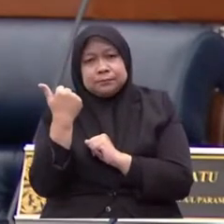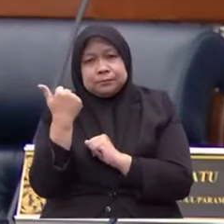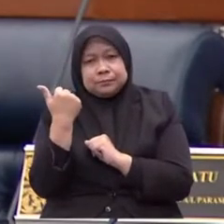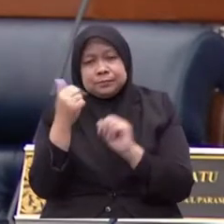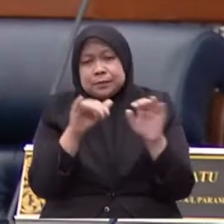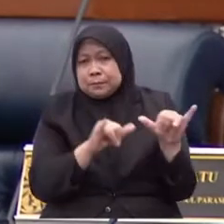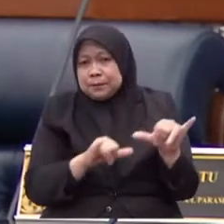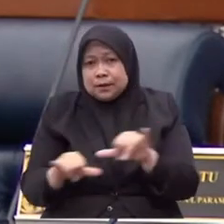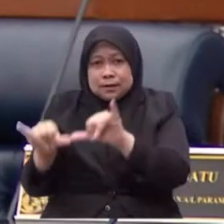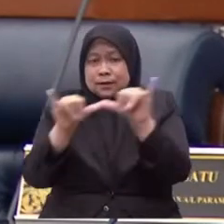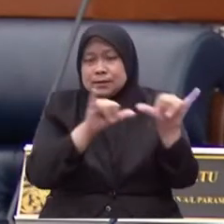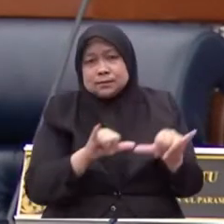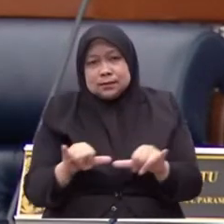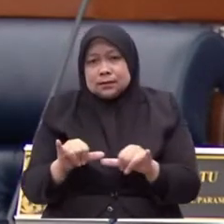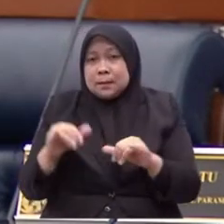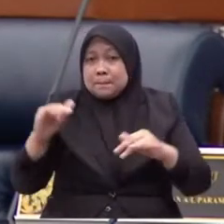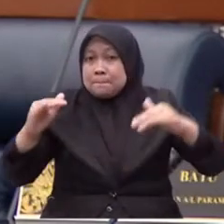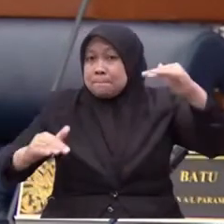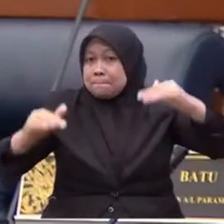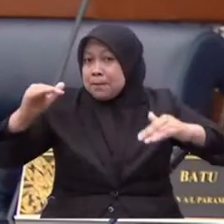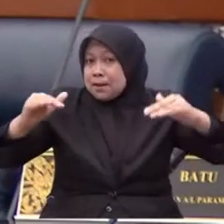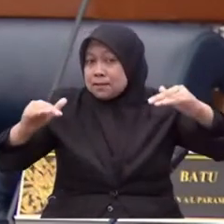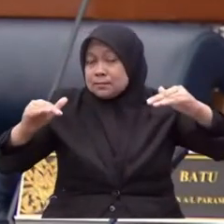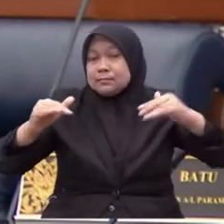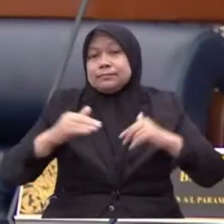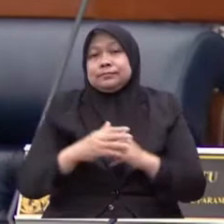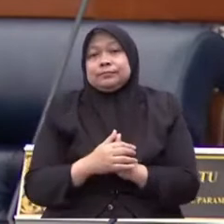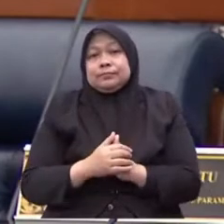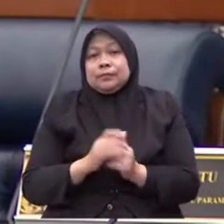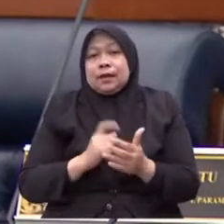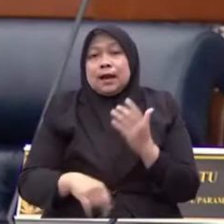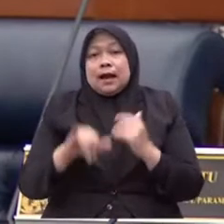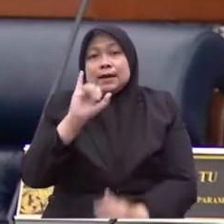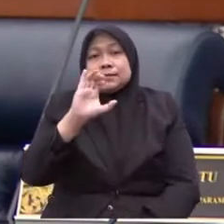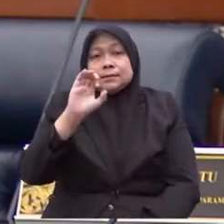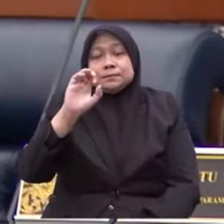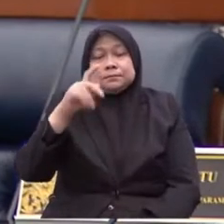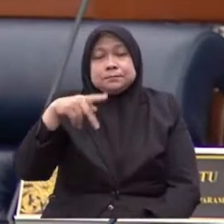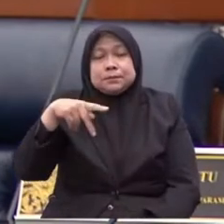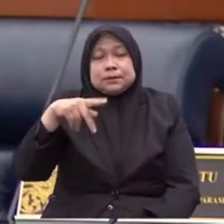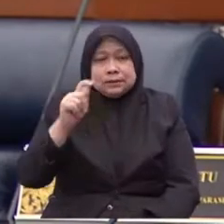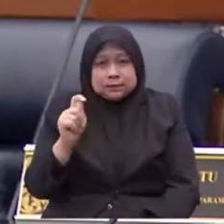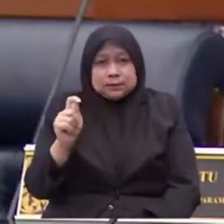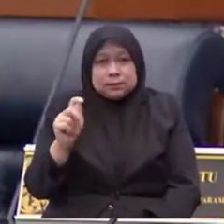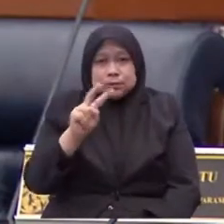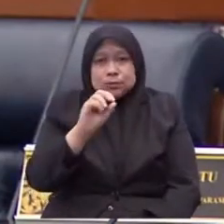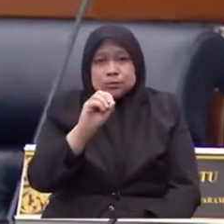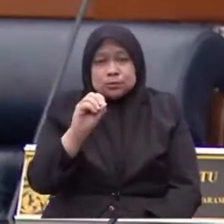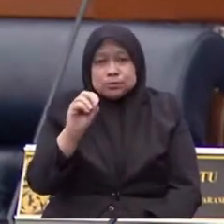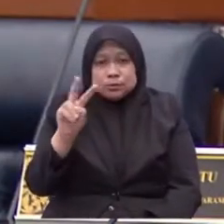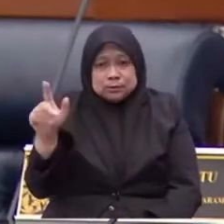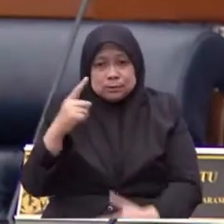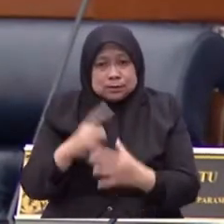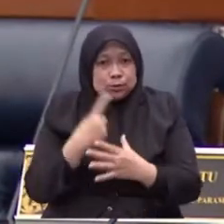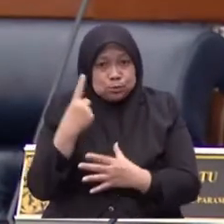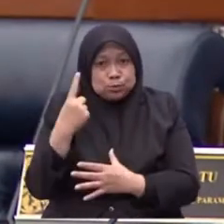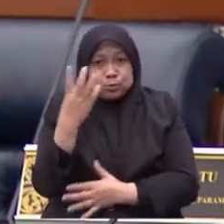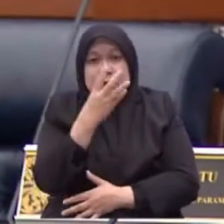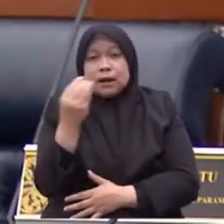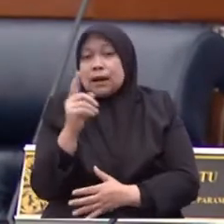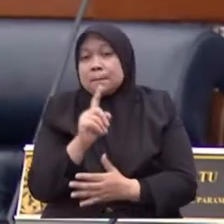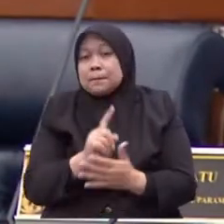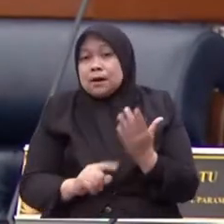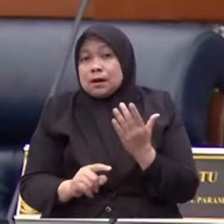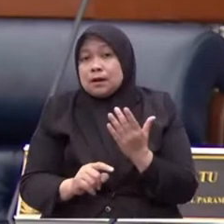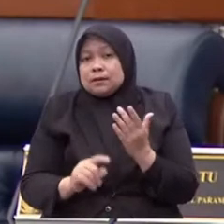pelarasan imbalan cost vasruk icpt pada Januari 2023 dan